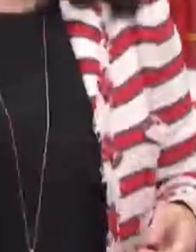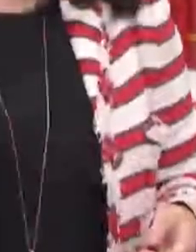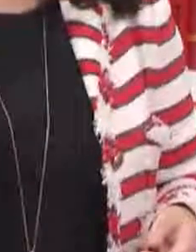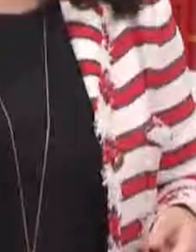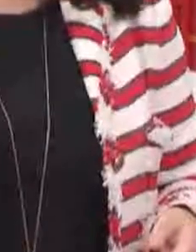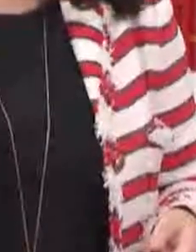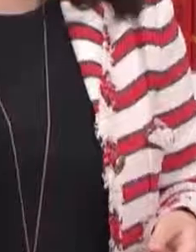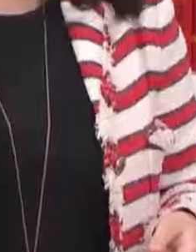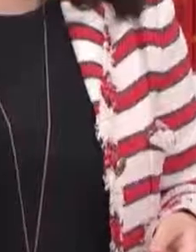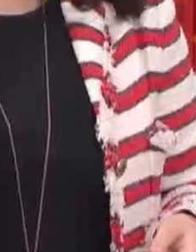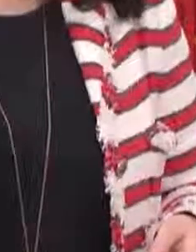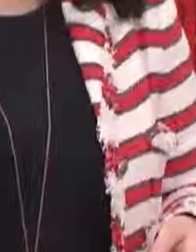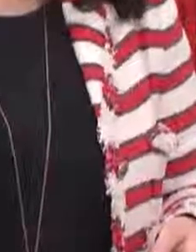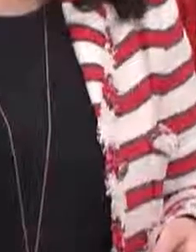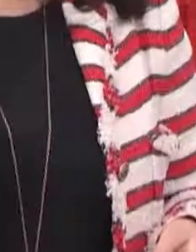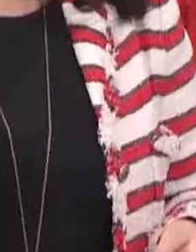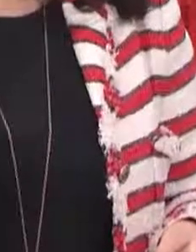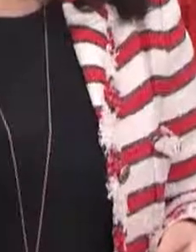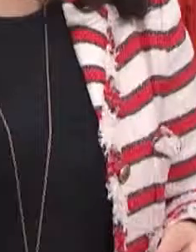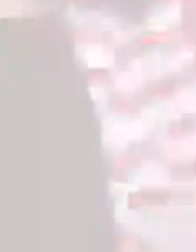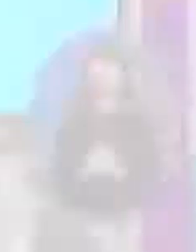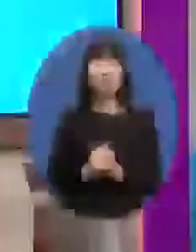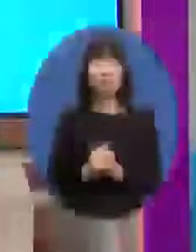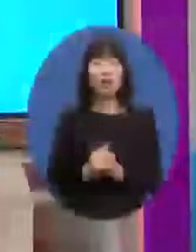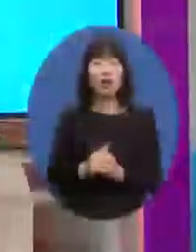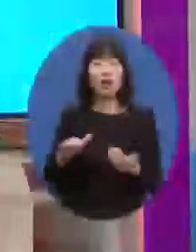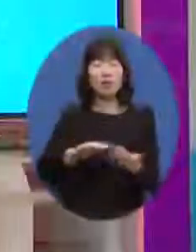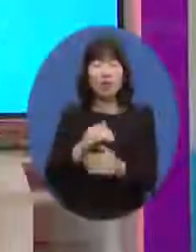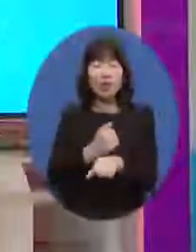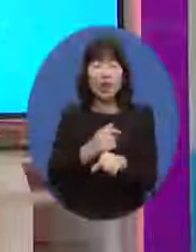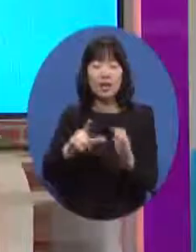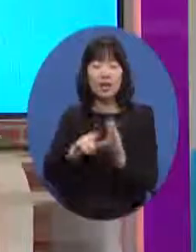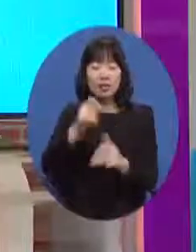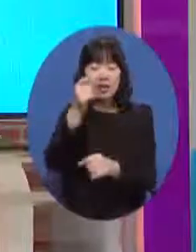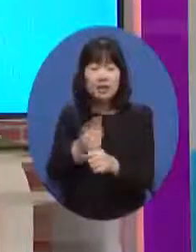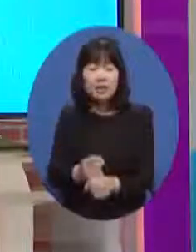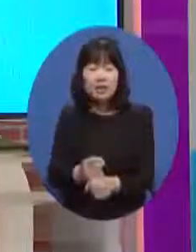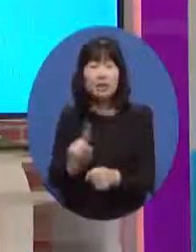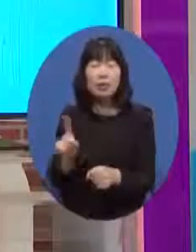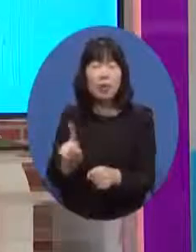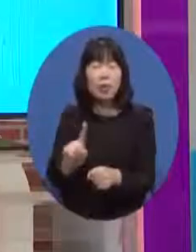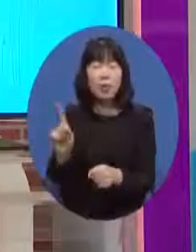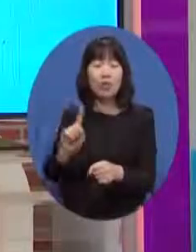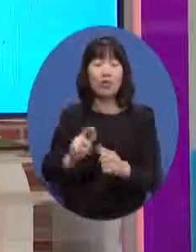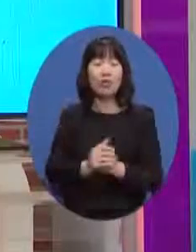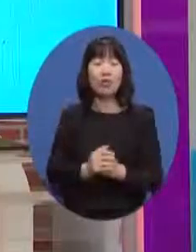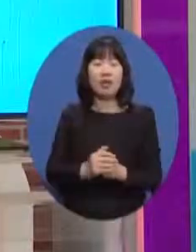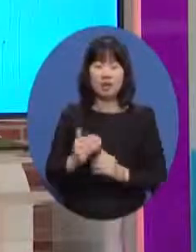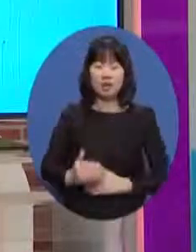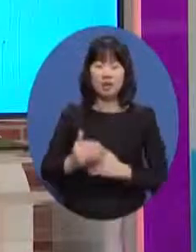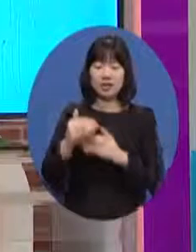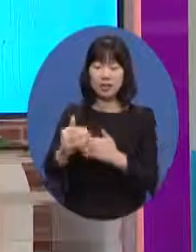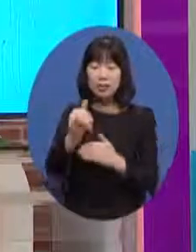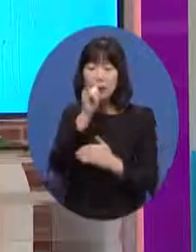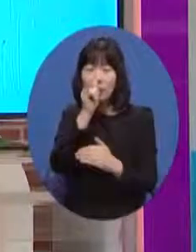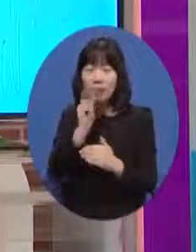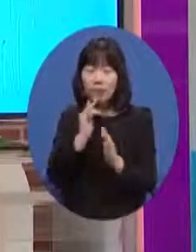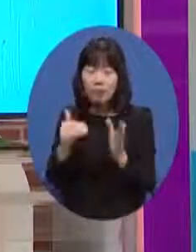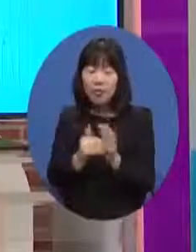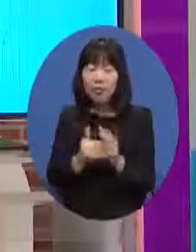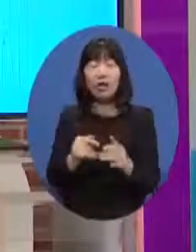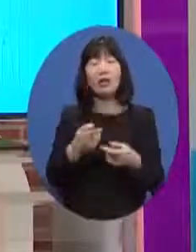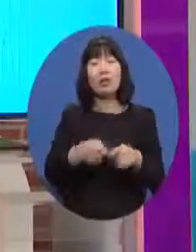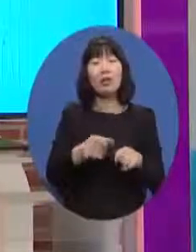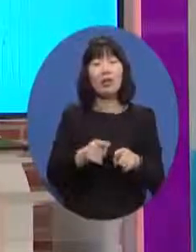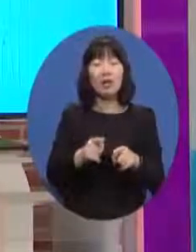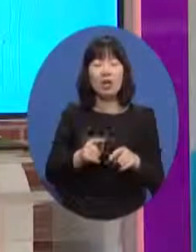첫 번째, 잘 놀아라. 놀이를 할 때 이미 어떠한 진도가 있고